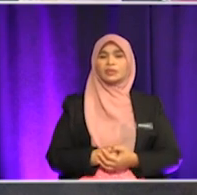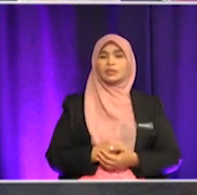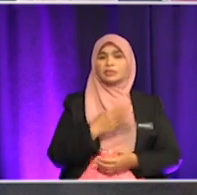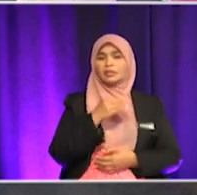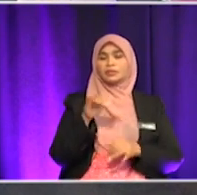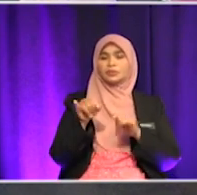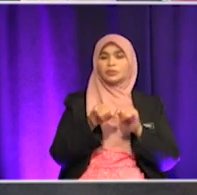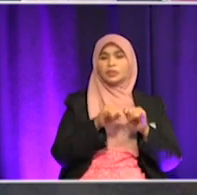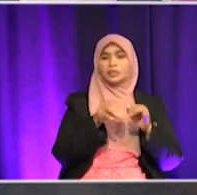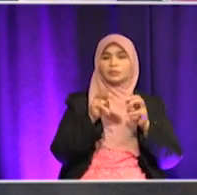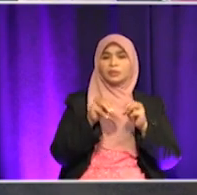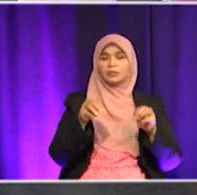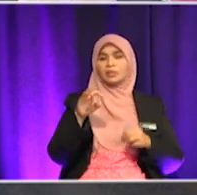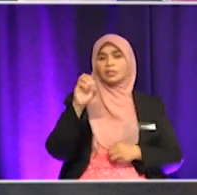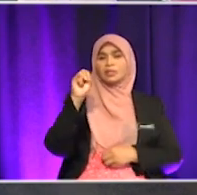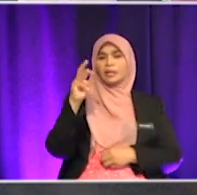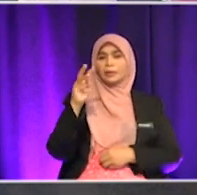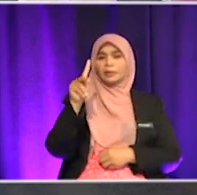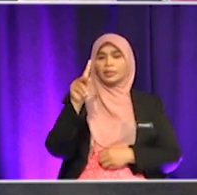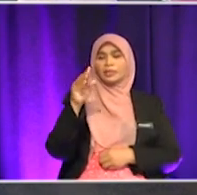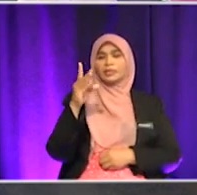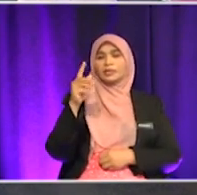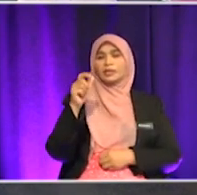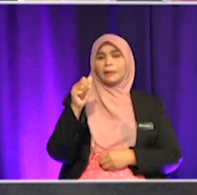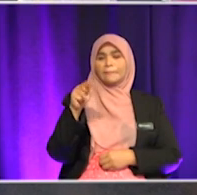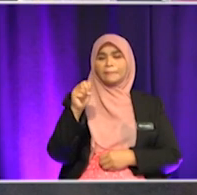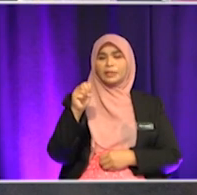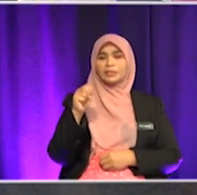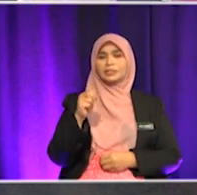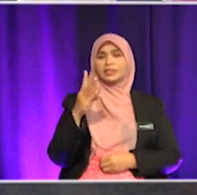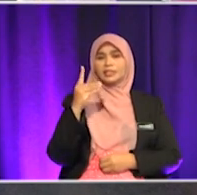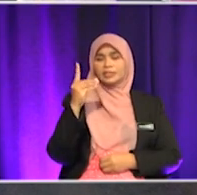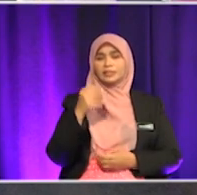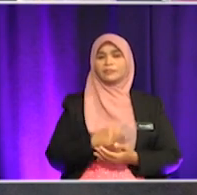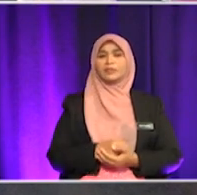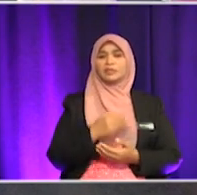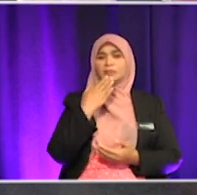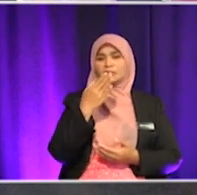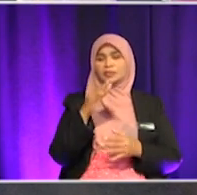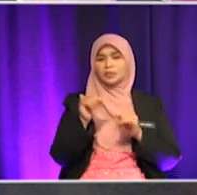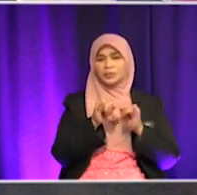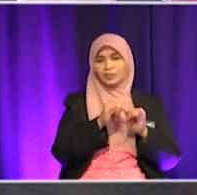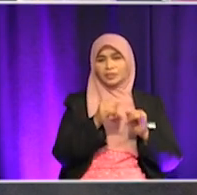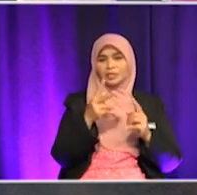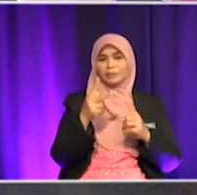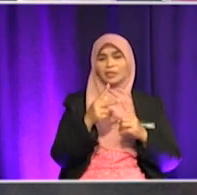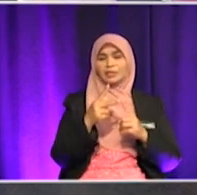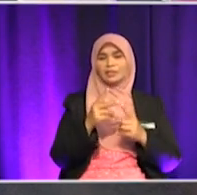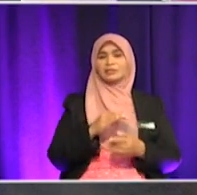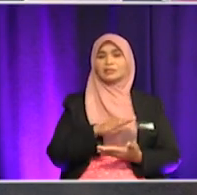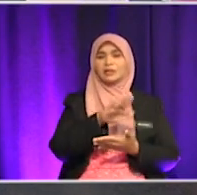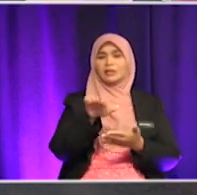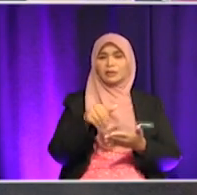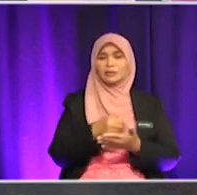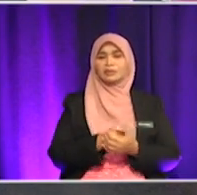Taman Desa dan terima kasih juga kepada jurubahasa syarat kita. Kita terima kasih kepada Cikgu Nur Asmawati Madin kerana menolong kami di sini dengan